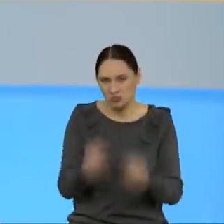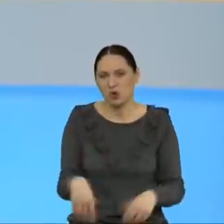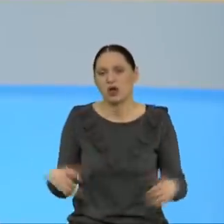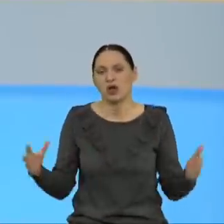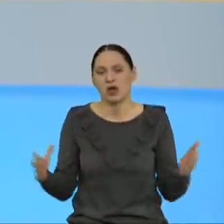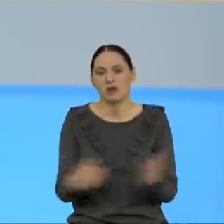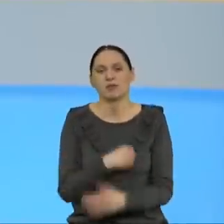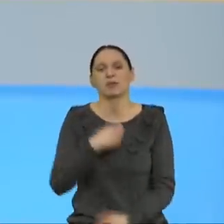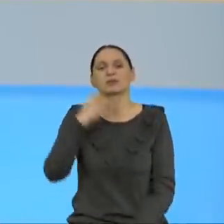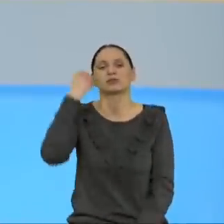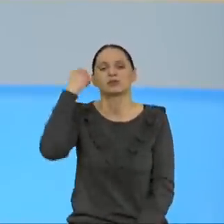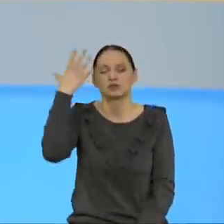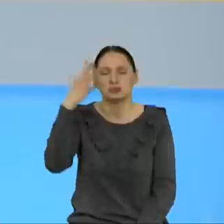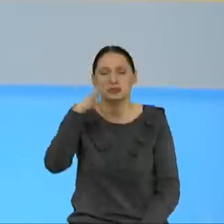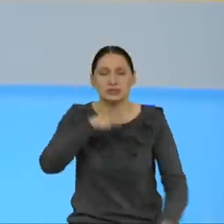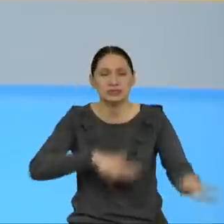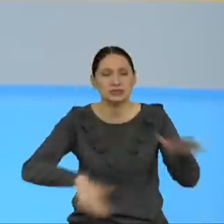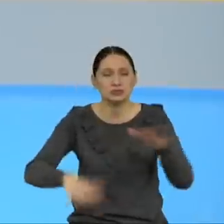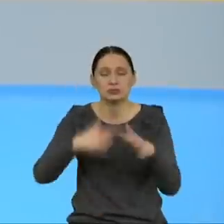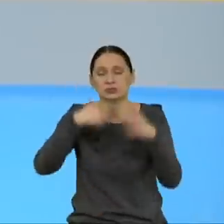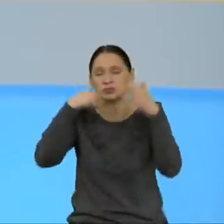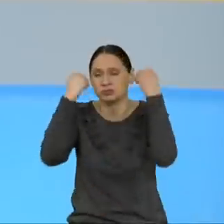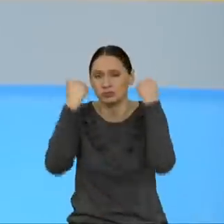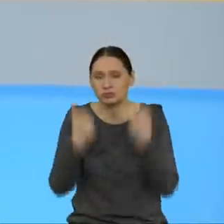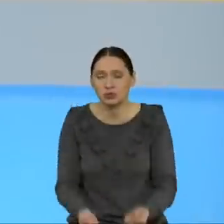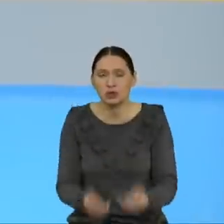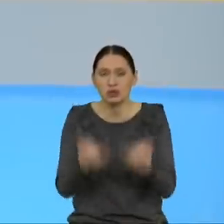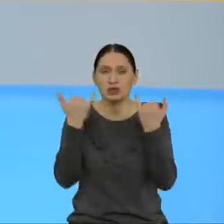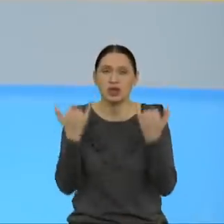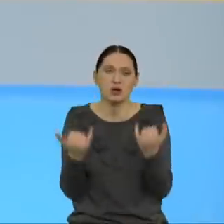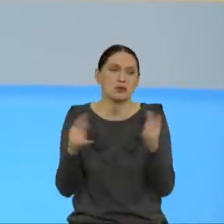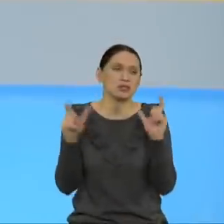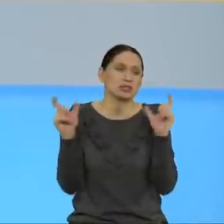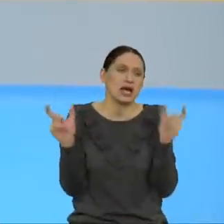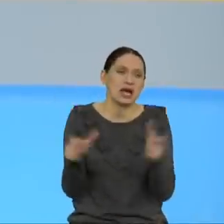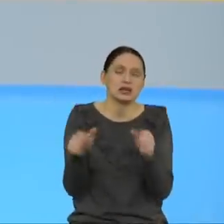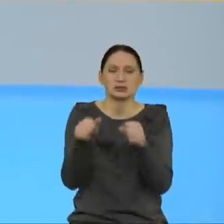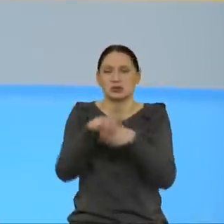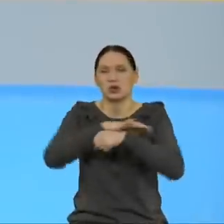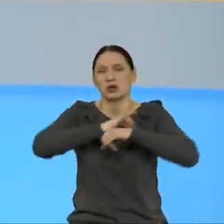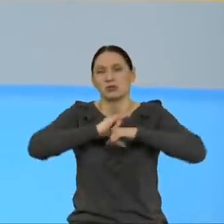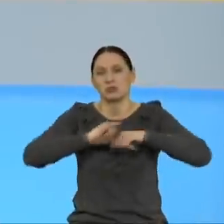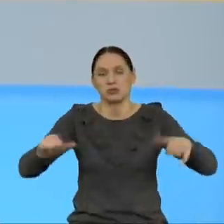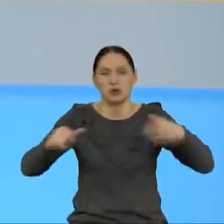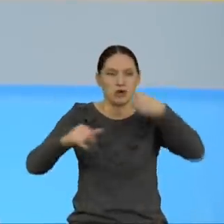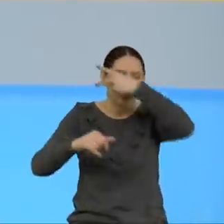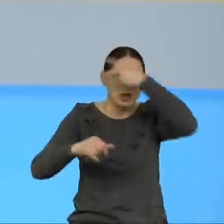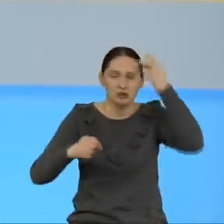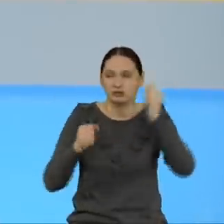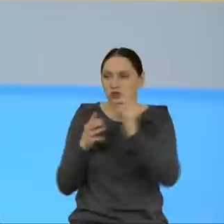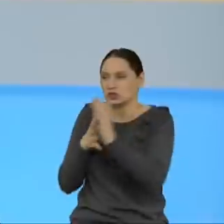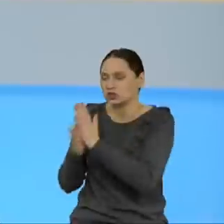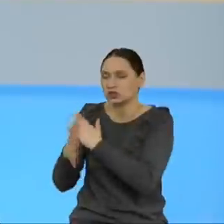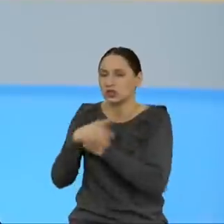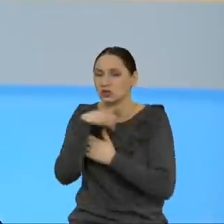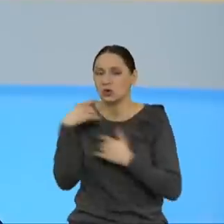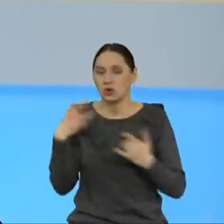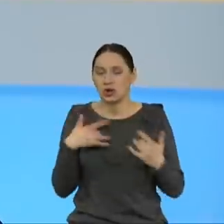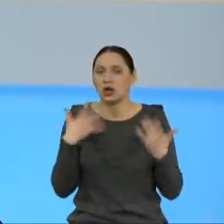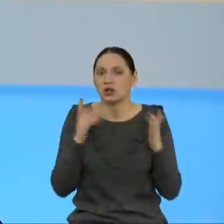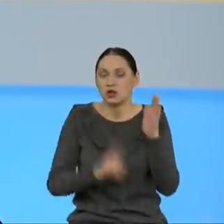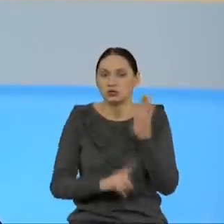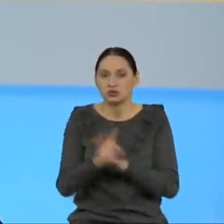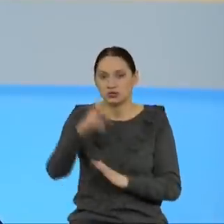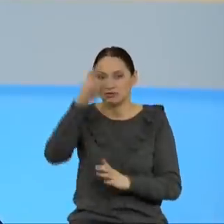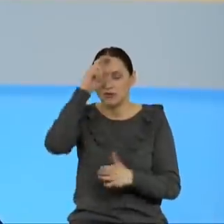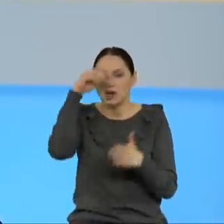situacijos sudėtingumą. Dabar tikrai ne pats geriausias pandeminės ar po pandeminės situacija valstybės išlaidom. Galbūt priešingai reikės taupimo režimo. Bet